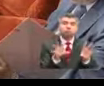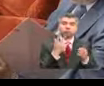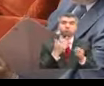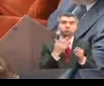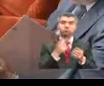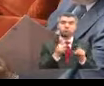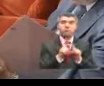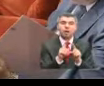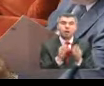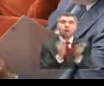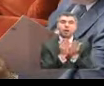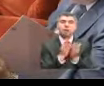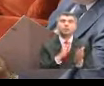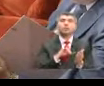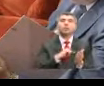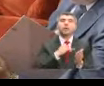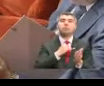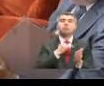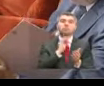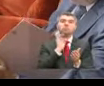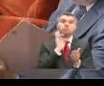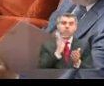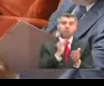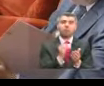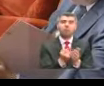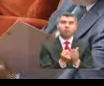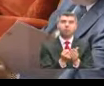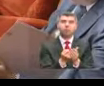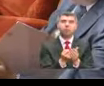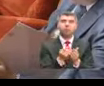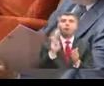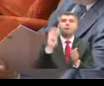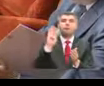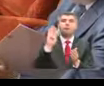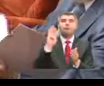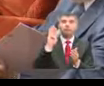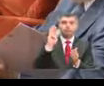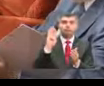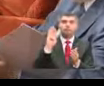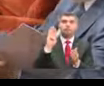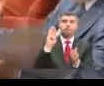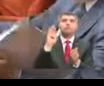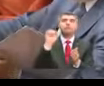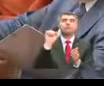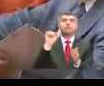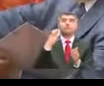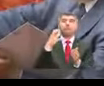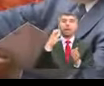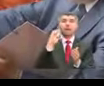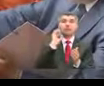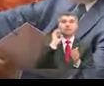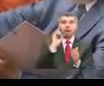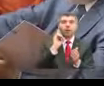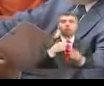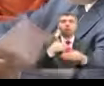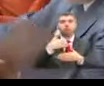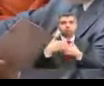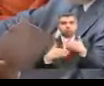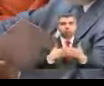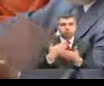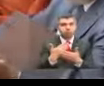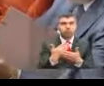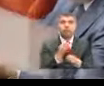والثانوي التأهيلي، ولكن كيفية ديال الوصول لهذا التعميم، لأن كاين بعض الإشكاليات. مثلا واش غادي يكونوا مدرسين